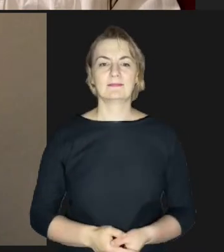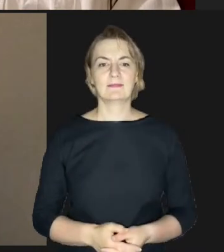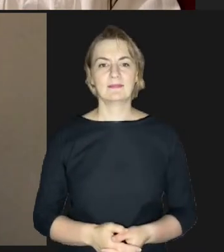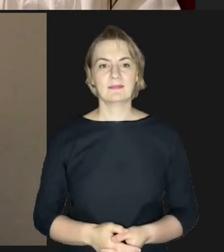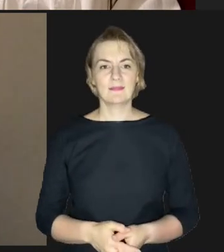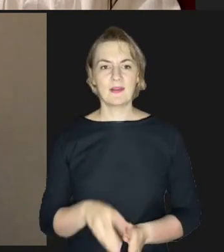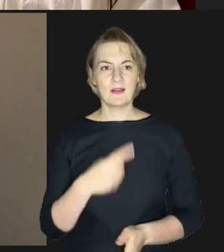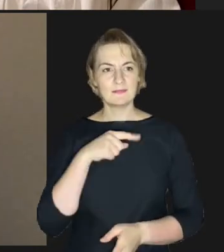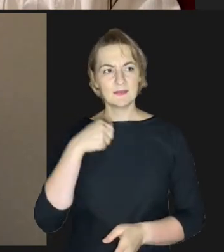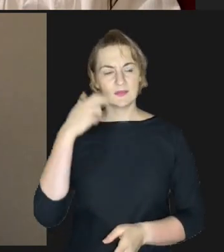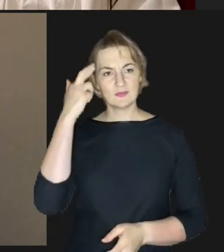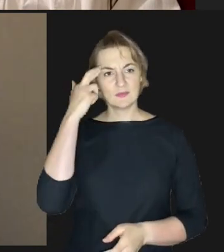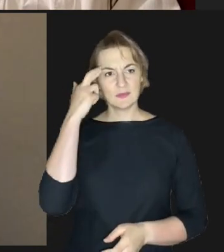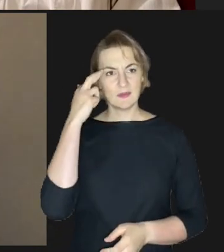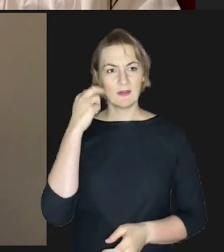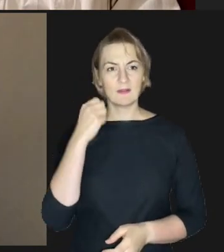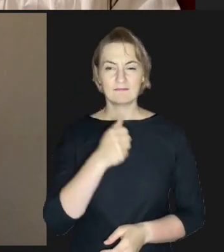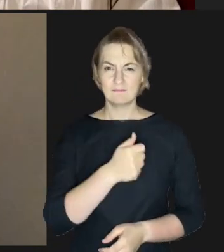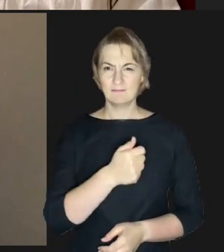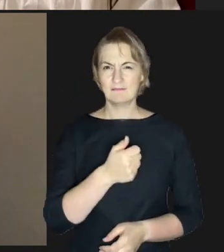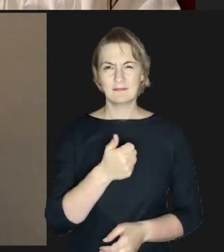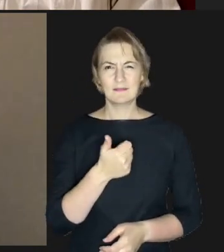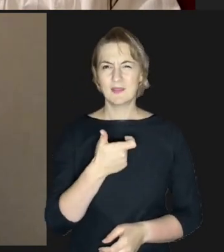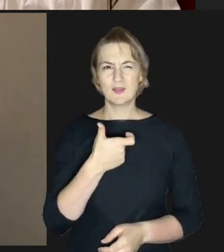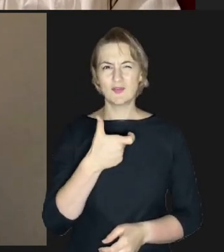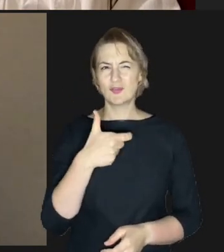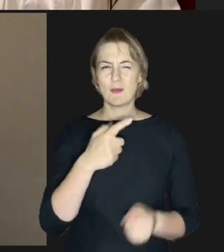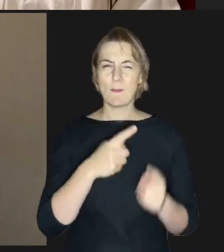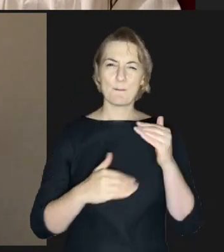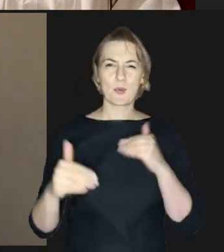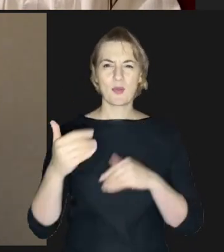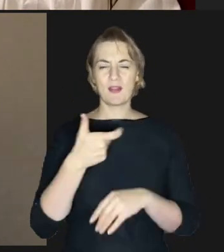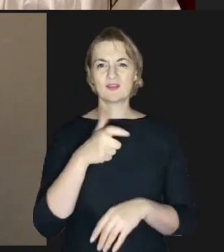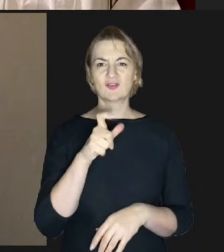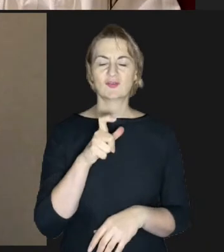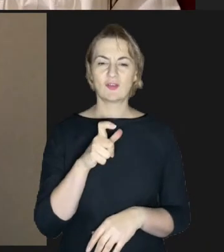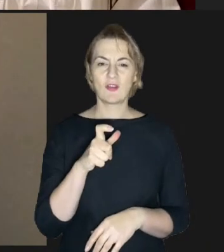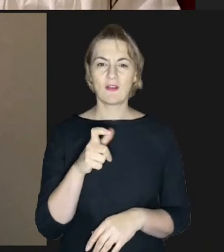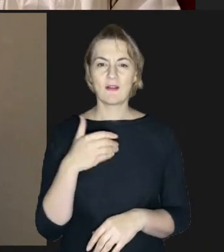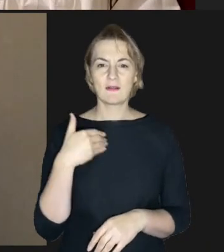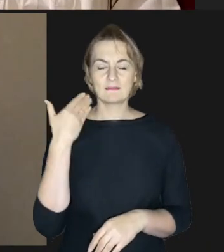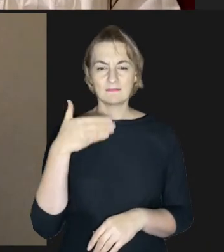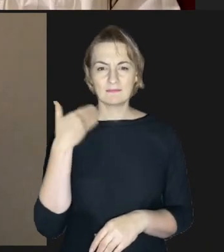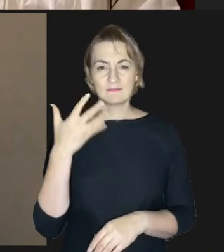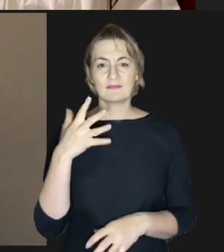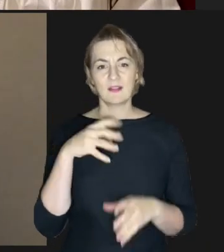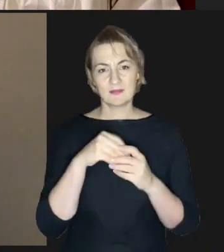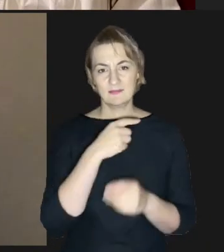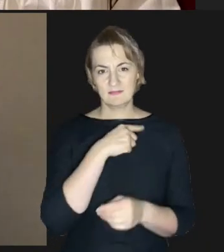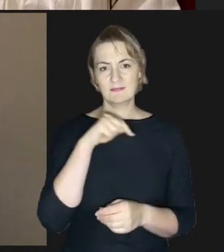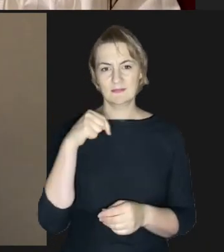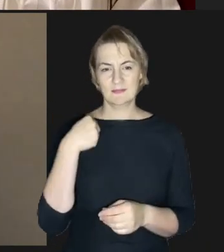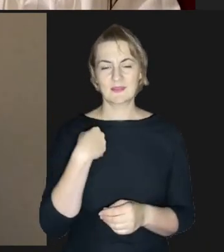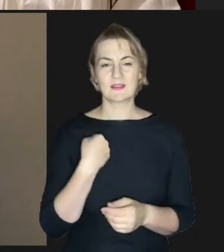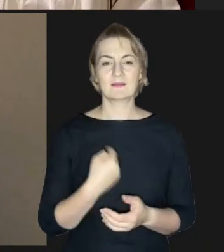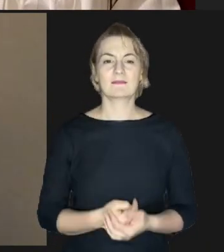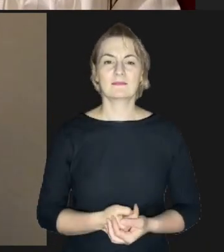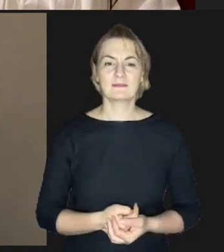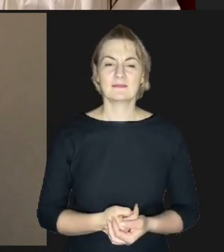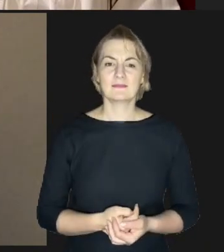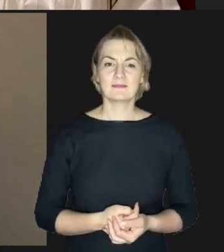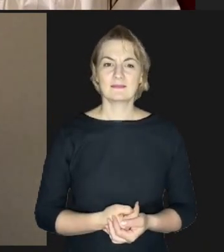odkryliśmy, że na sto kilkadziesiąt wystąpień, warsztatów, zaledwie trzy, w tym nasze, dane